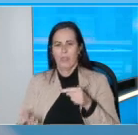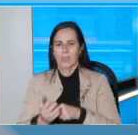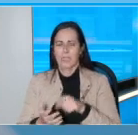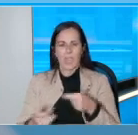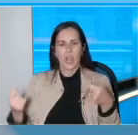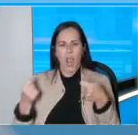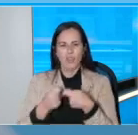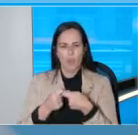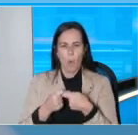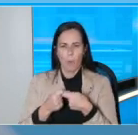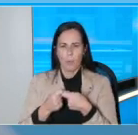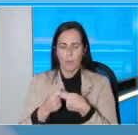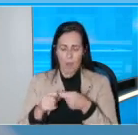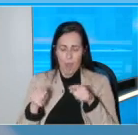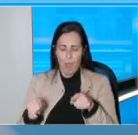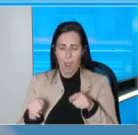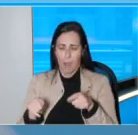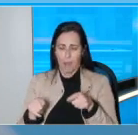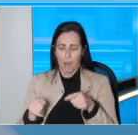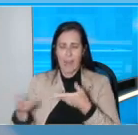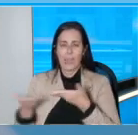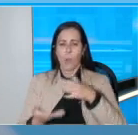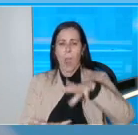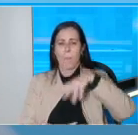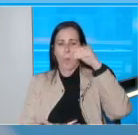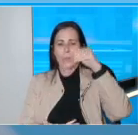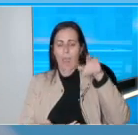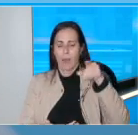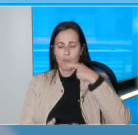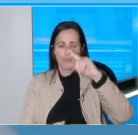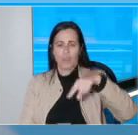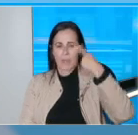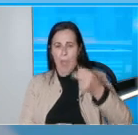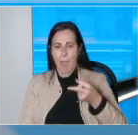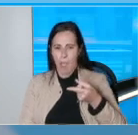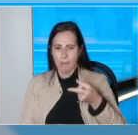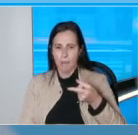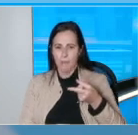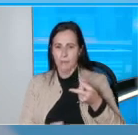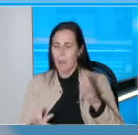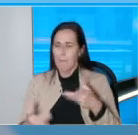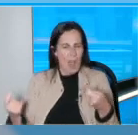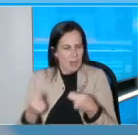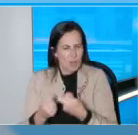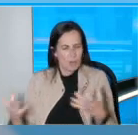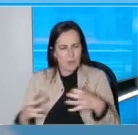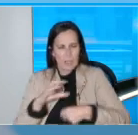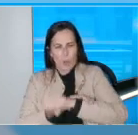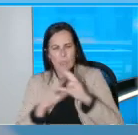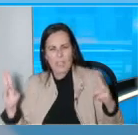שזה קשור ישירות בעצם לאירוח המונדיאל בקטר בשנה הבאה. מה הקשר בין